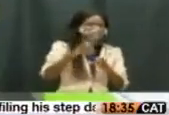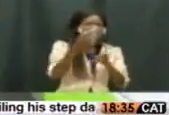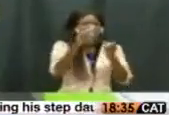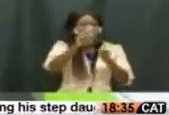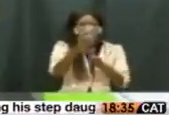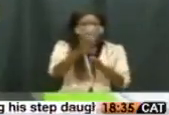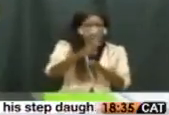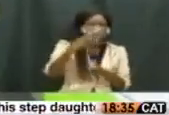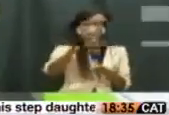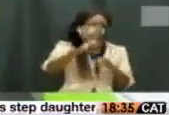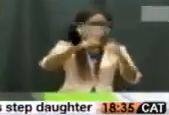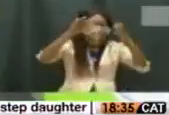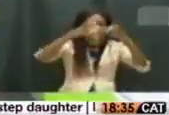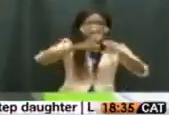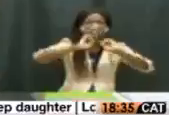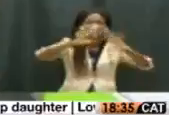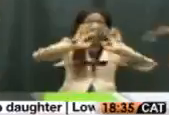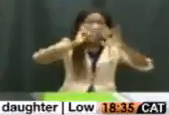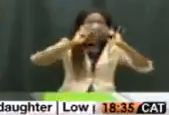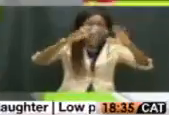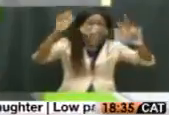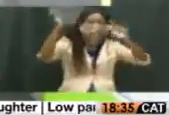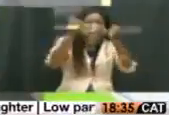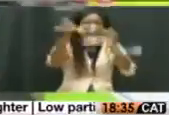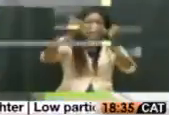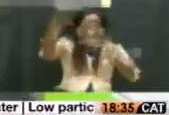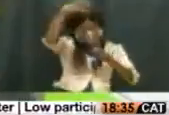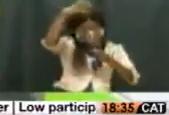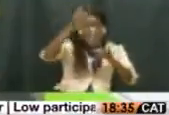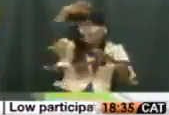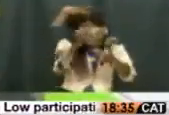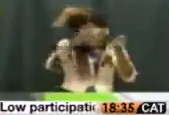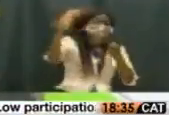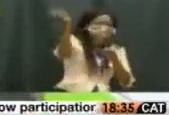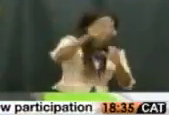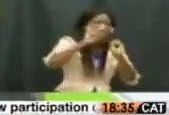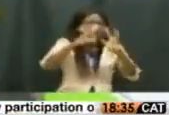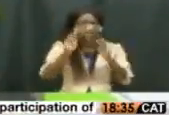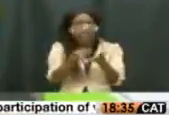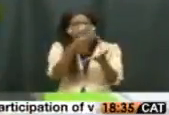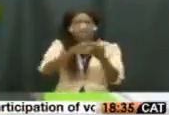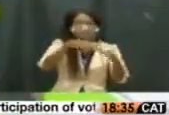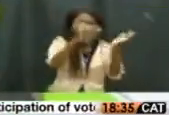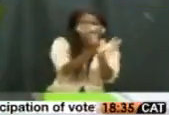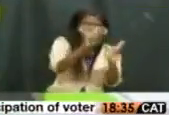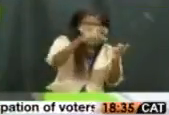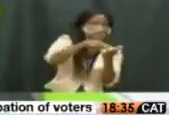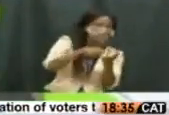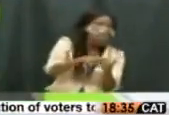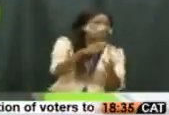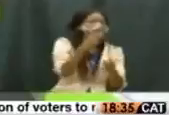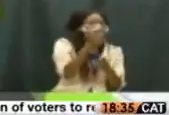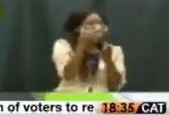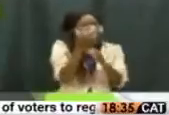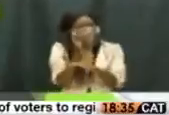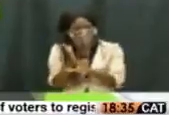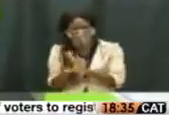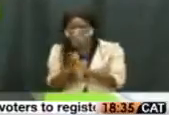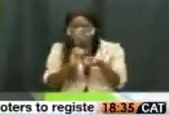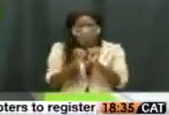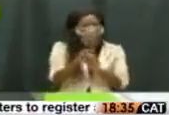mwa mavolunteers athu tindi mavolunteer opyolera 9,000 Malawi munomo amene ndithu